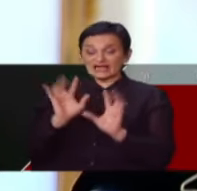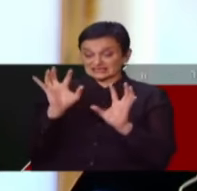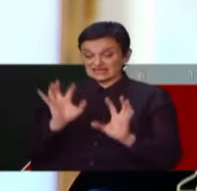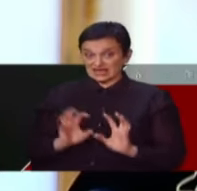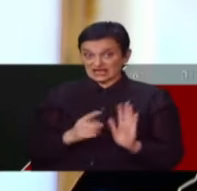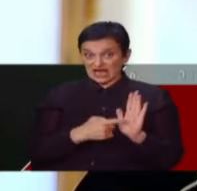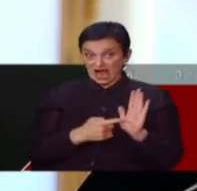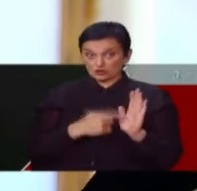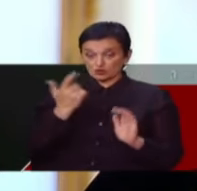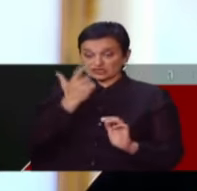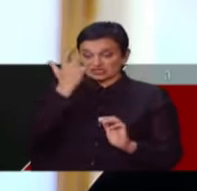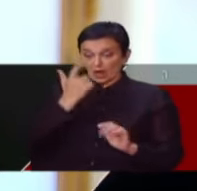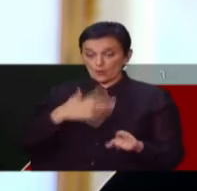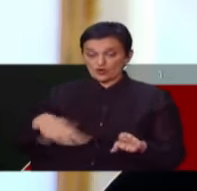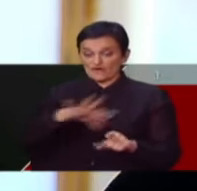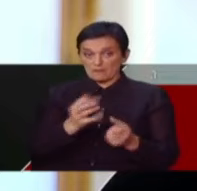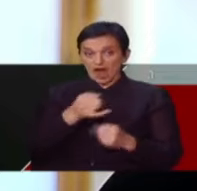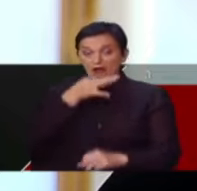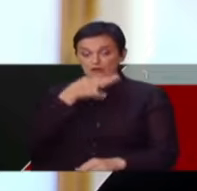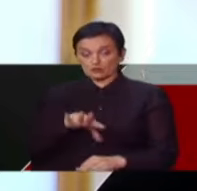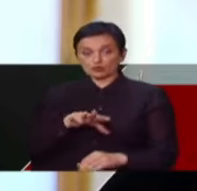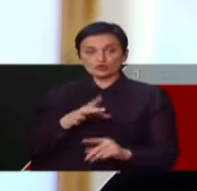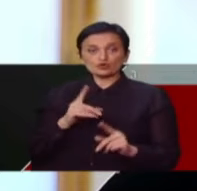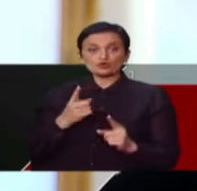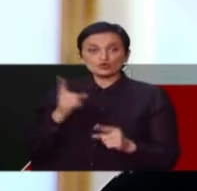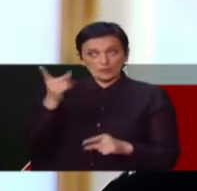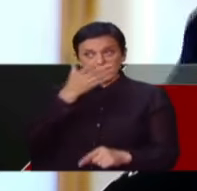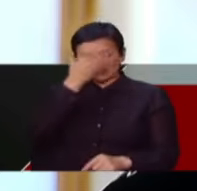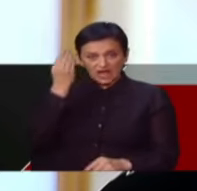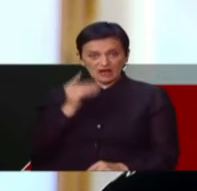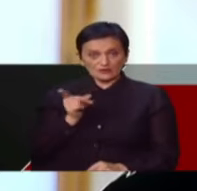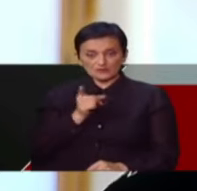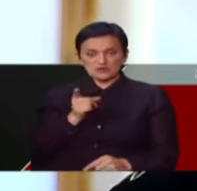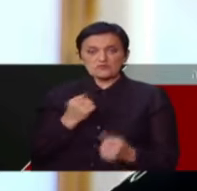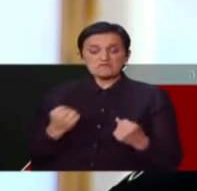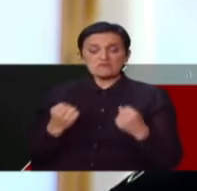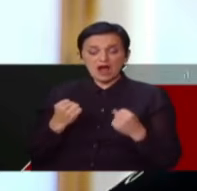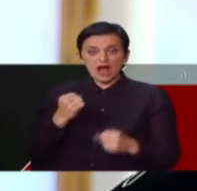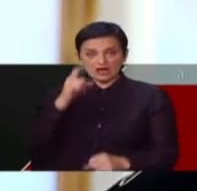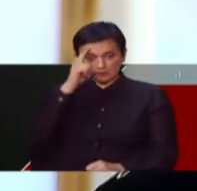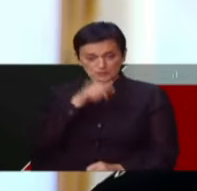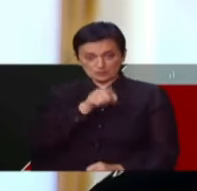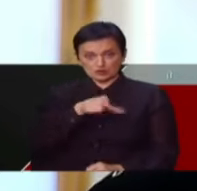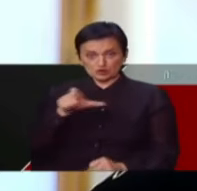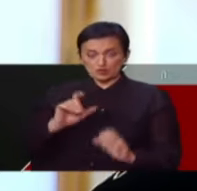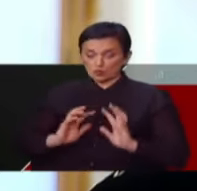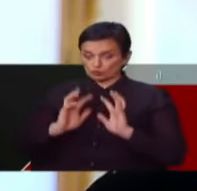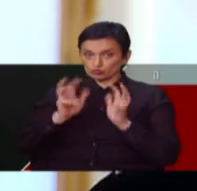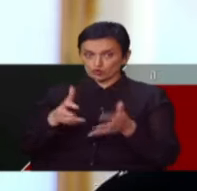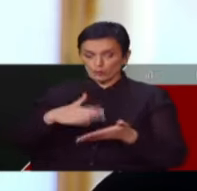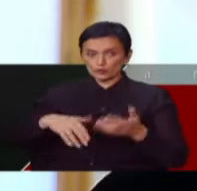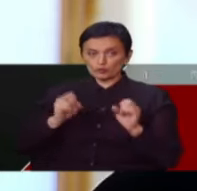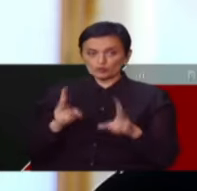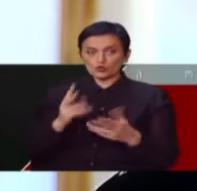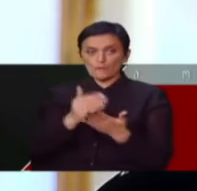რომელიც დამოუკიდებელმა ქვეყანა მიიღო, ის არ მოგწონს. და ის რატომღაც დავიწყოთ, რომ ეს მაგარი ბიჭები სწორედ სოფლიო